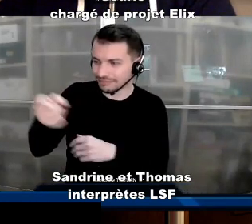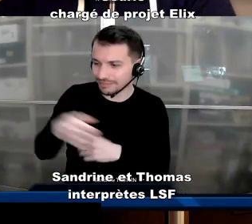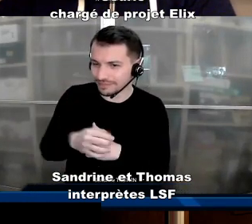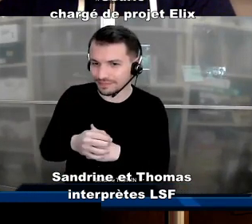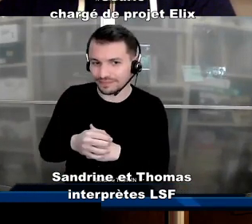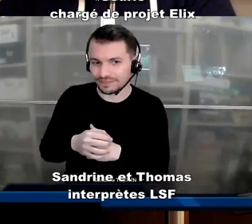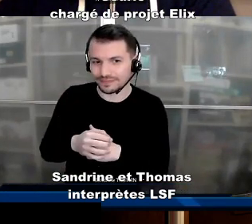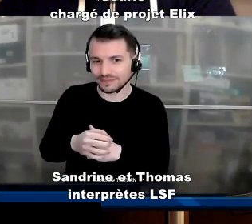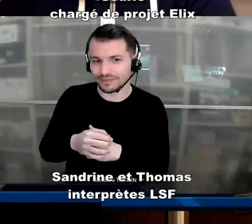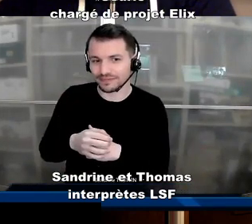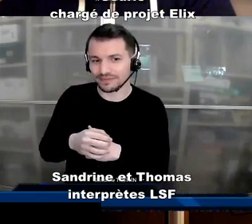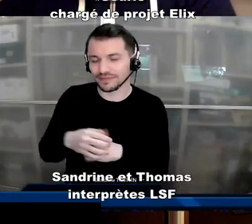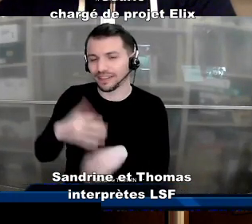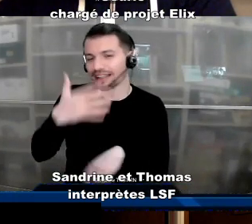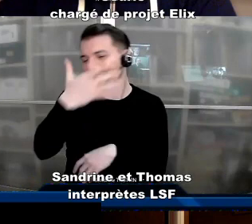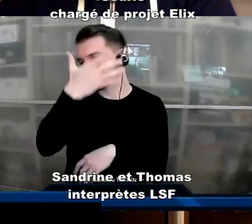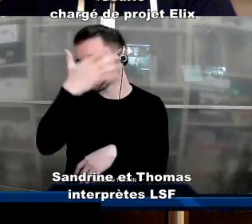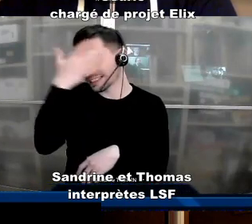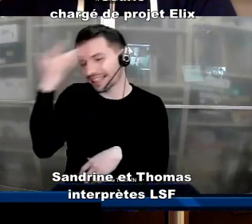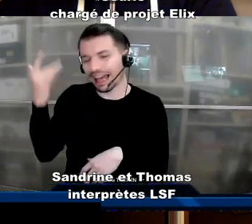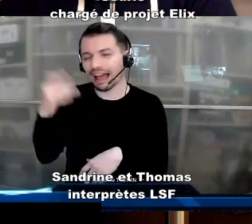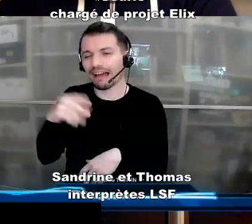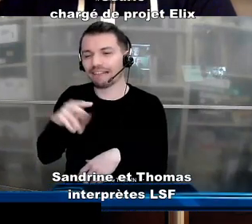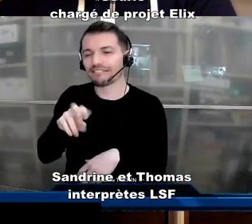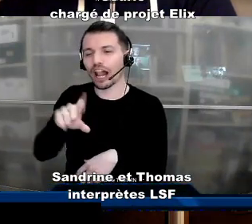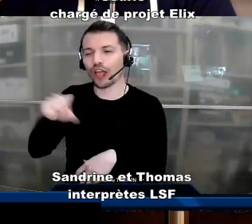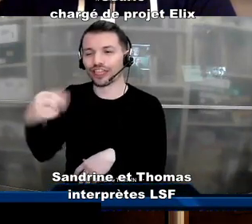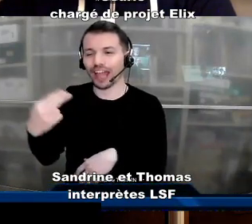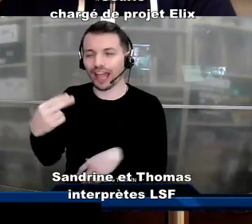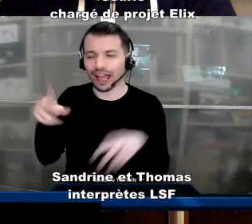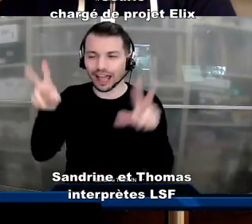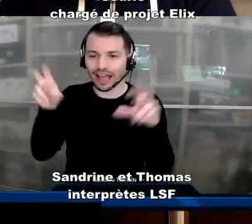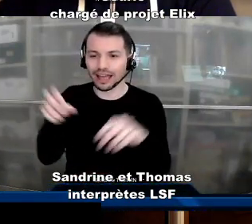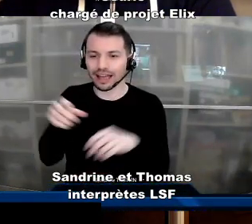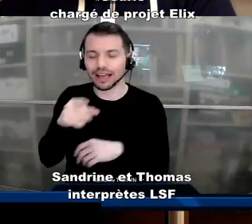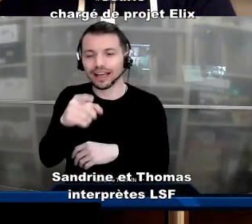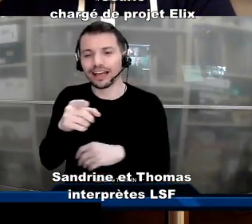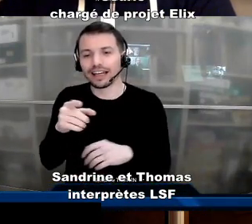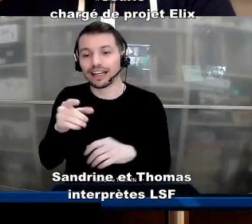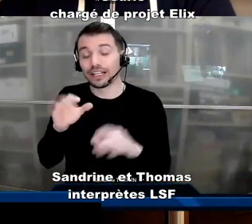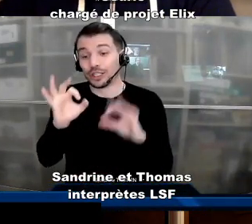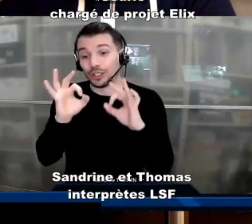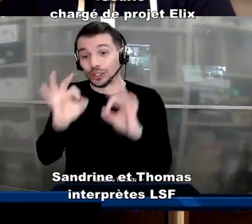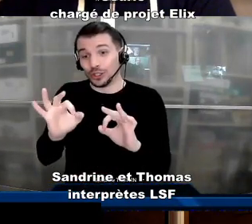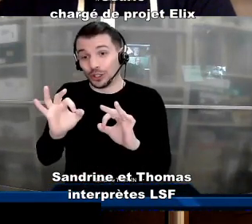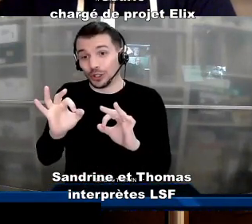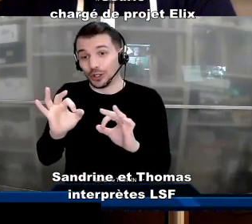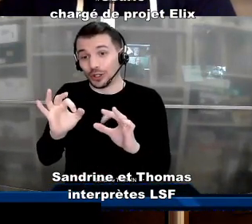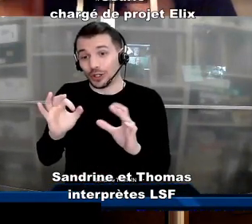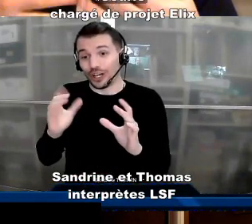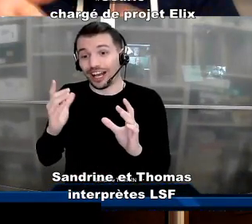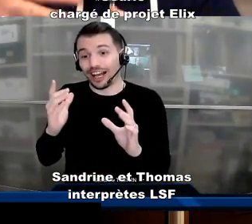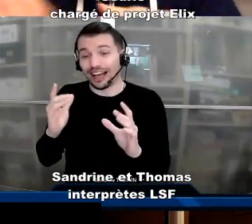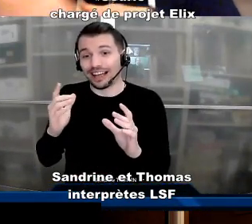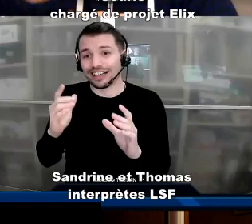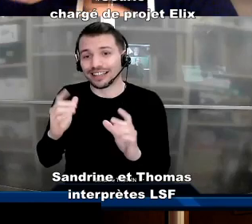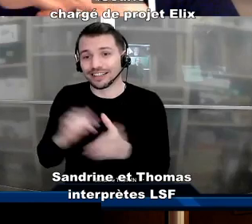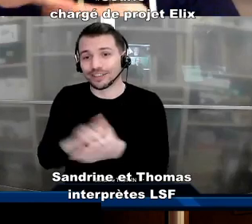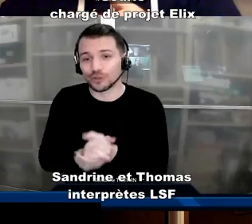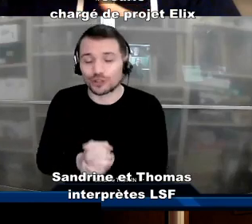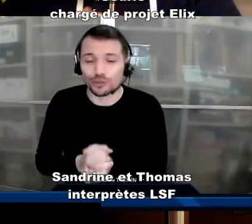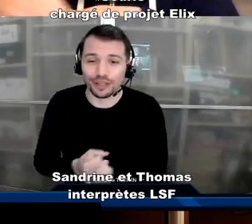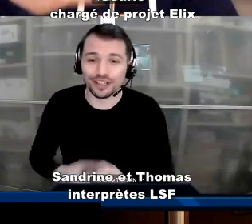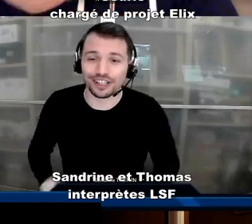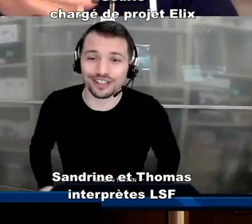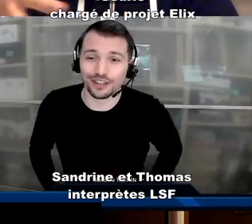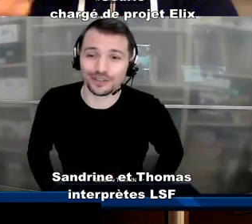Joyeuse Saint-Valentin. Donc, ok. C'est compliqué de suivre l'évolution de tous les réseaux sociaux. Il y en a un qui